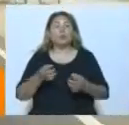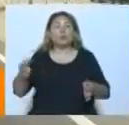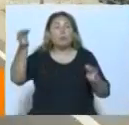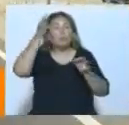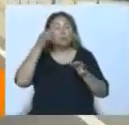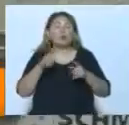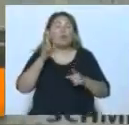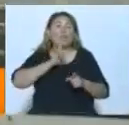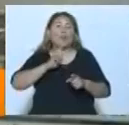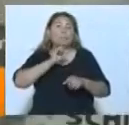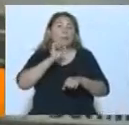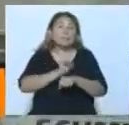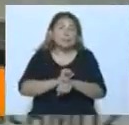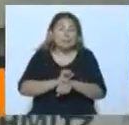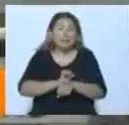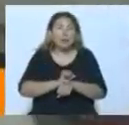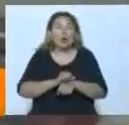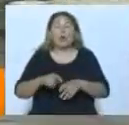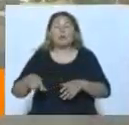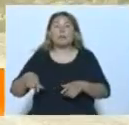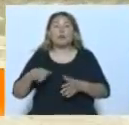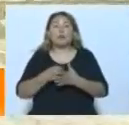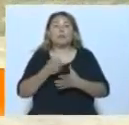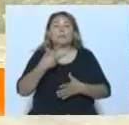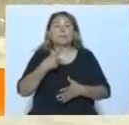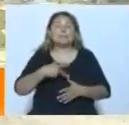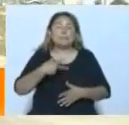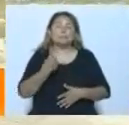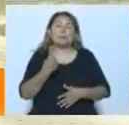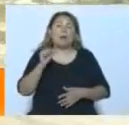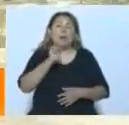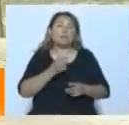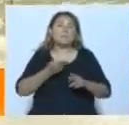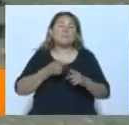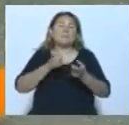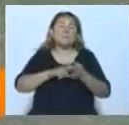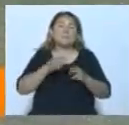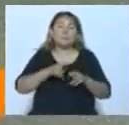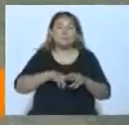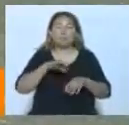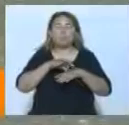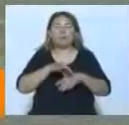что временное ограничение на проезд больших грузов продлится до 31 августа. И в связи с этим ответственные